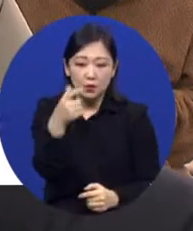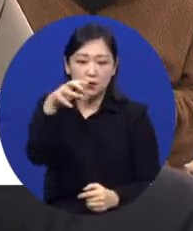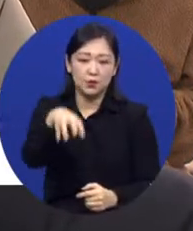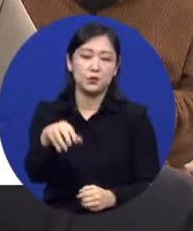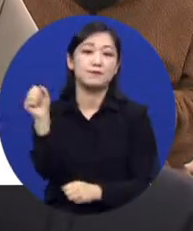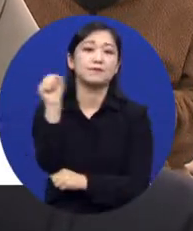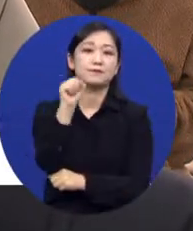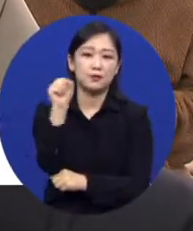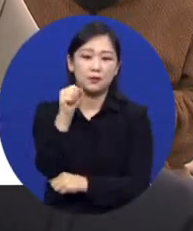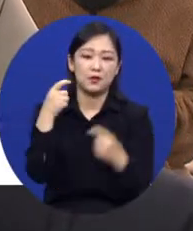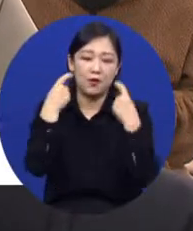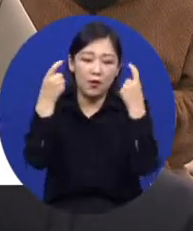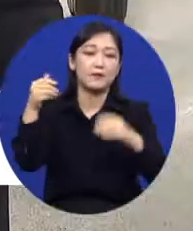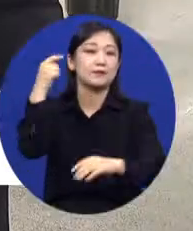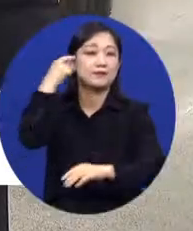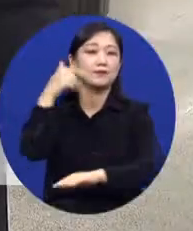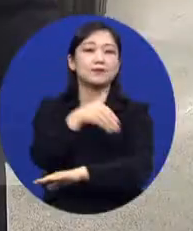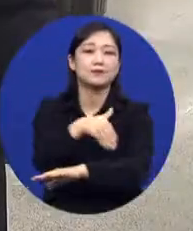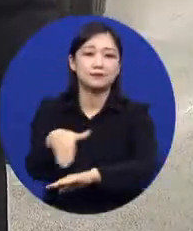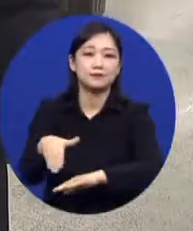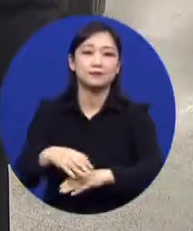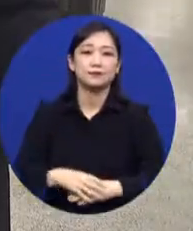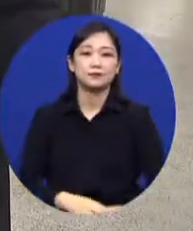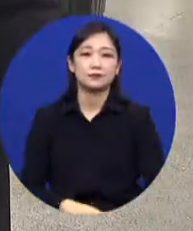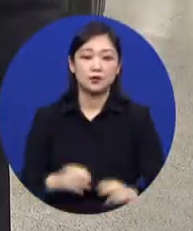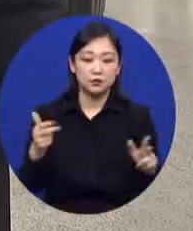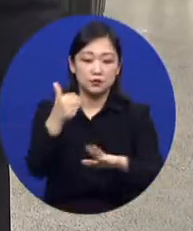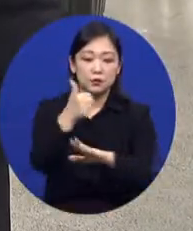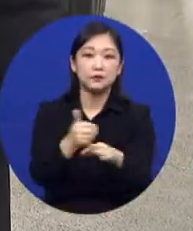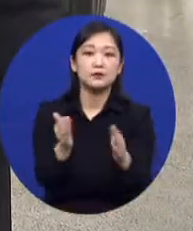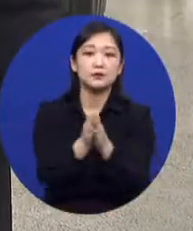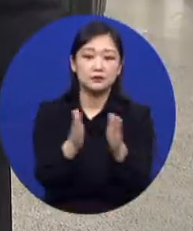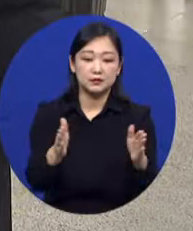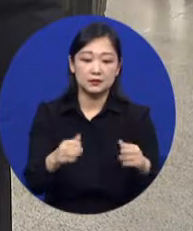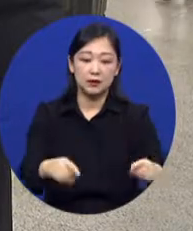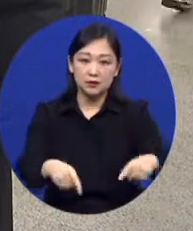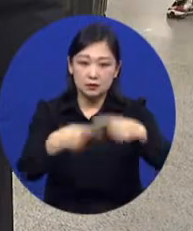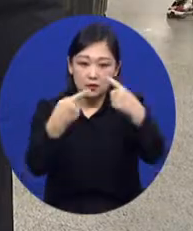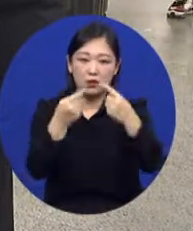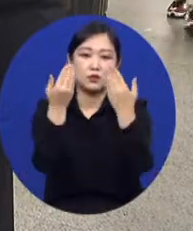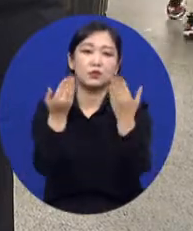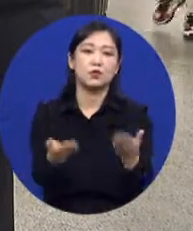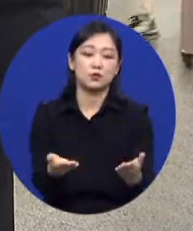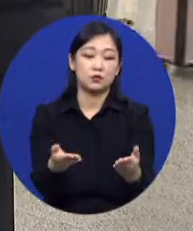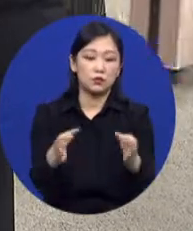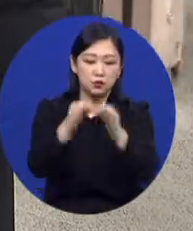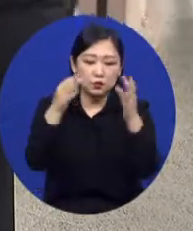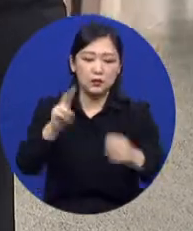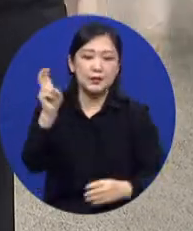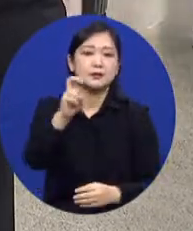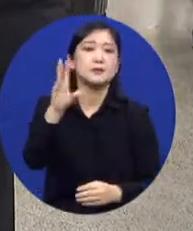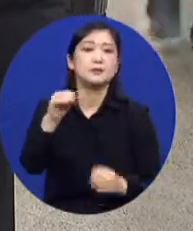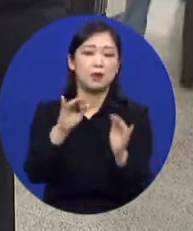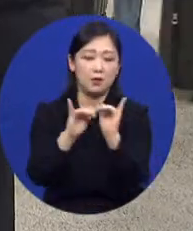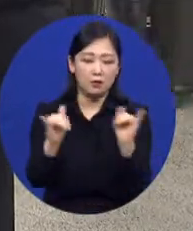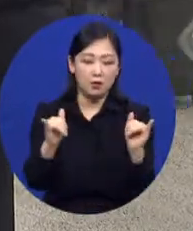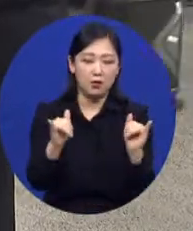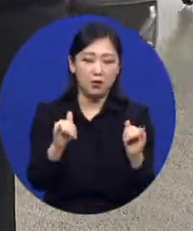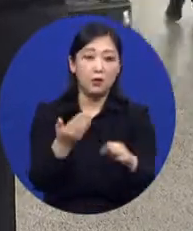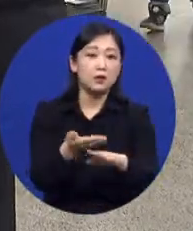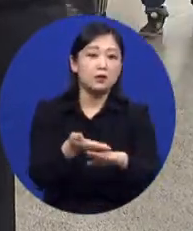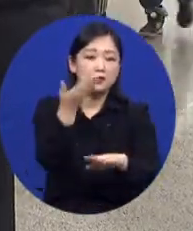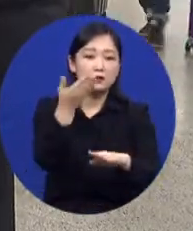다니면서 여행할 대 빕니다 오는 주말 부터 시작되는 설 연휴기간 동안 20만 명이 넘는 귀성객과 관광객이